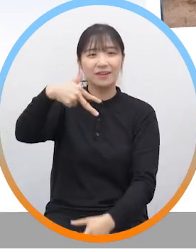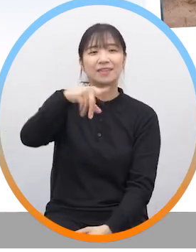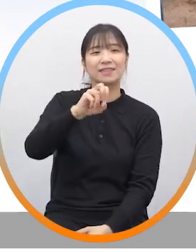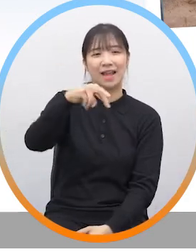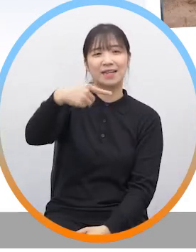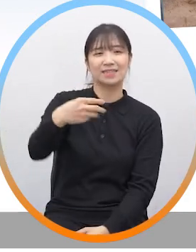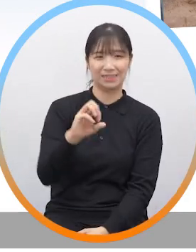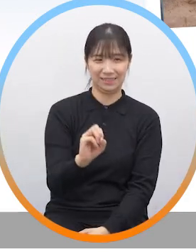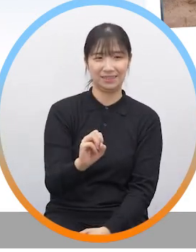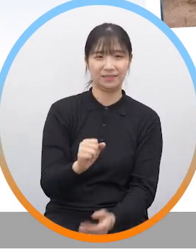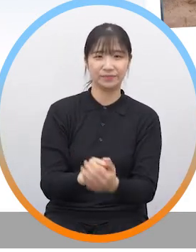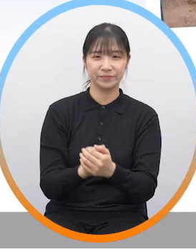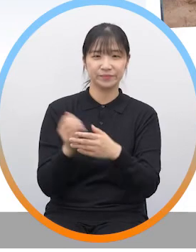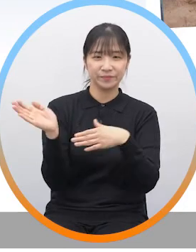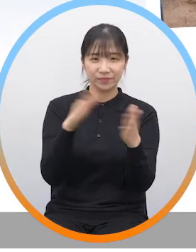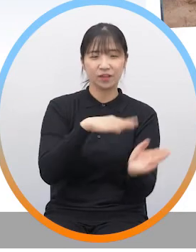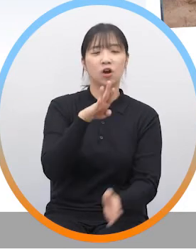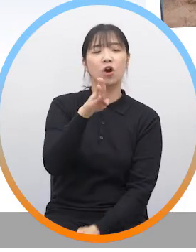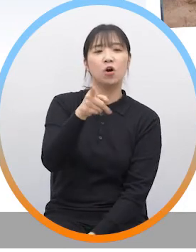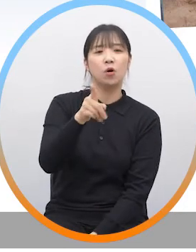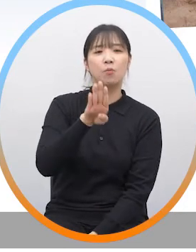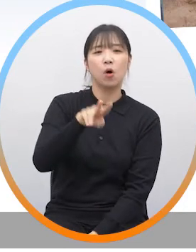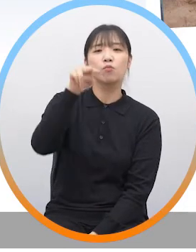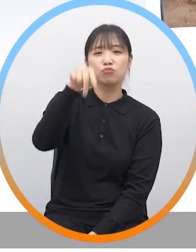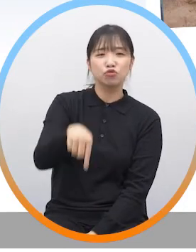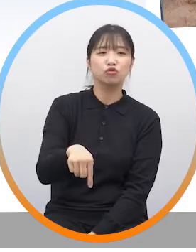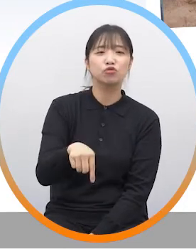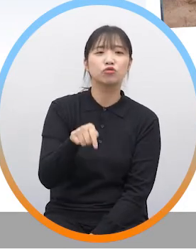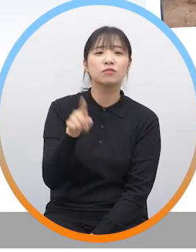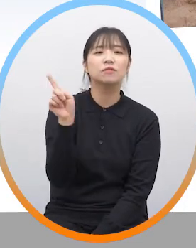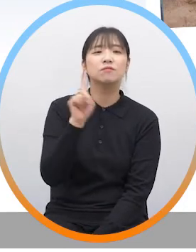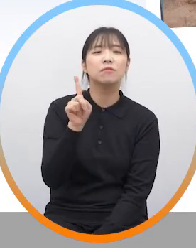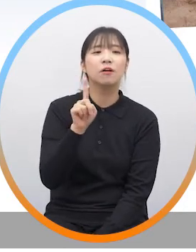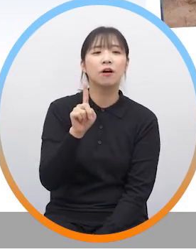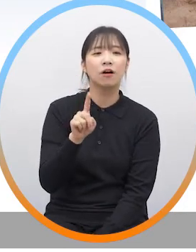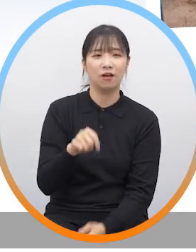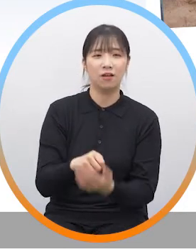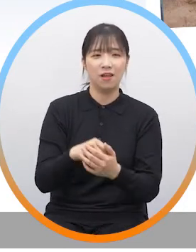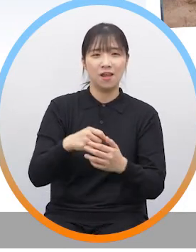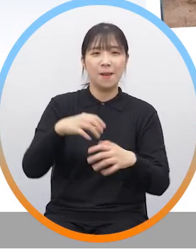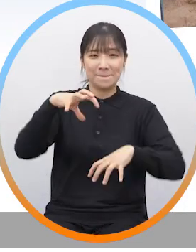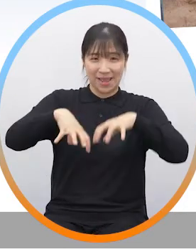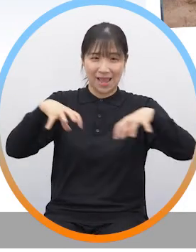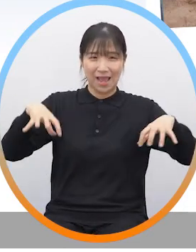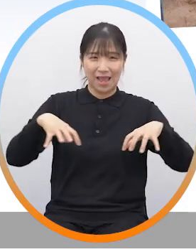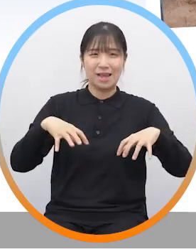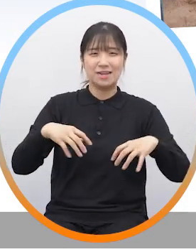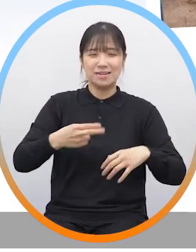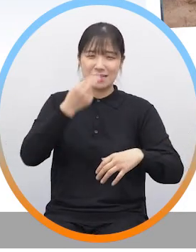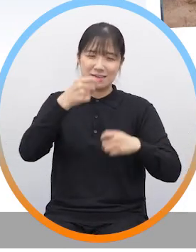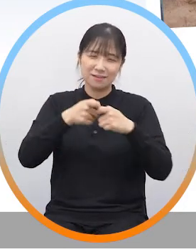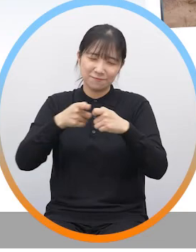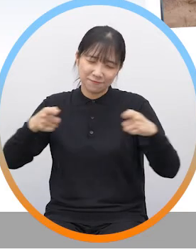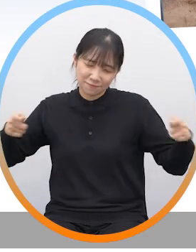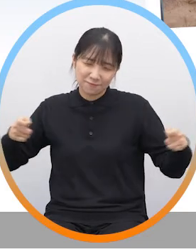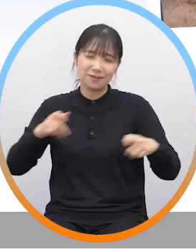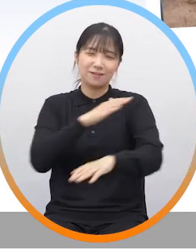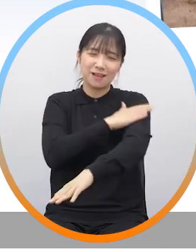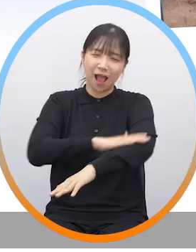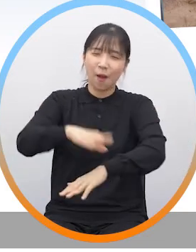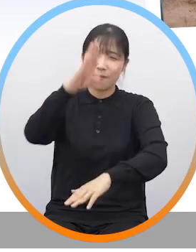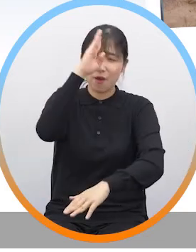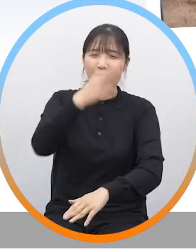장승이었고요. 그 다음에 법수. 법수는 마을 무병장수를 이렇게